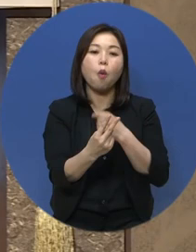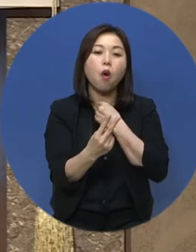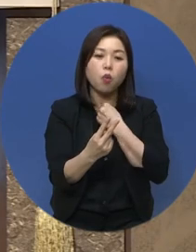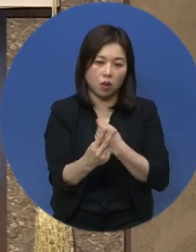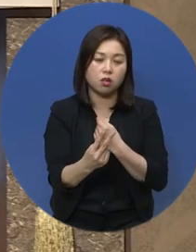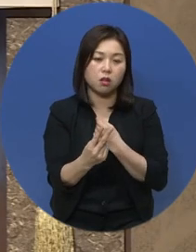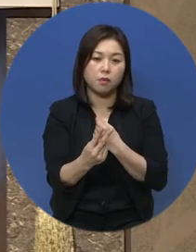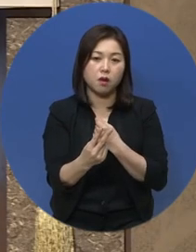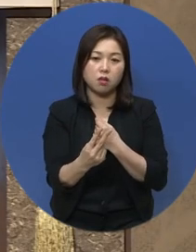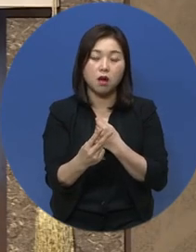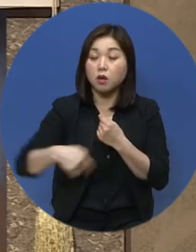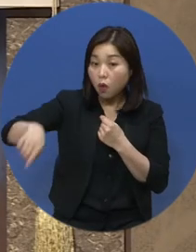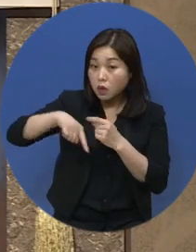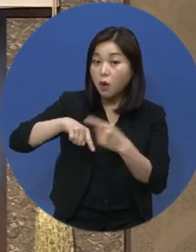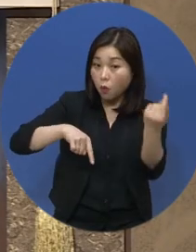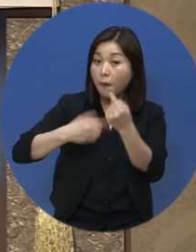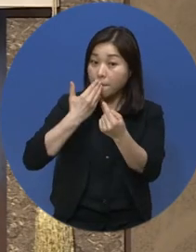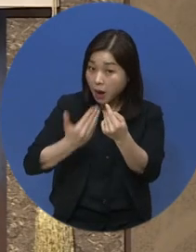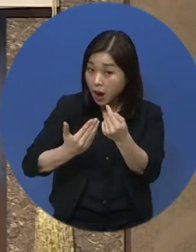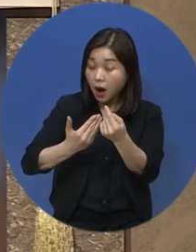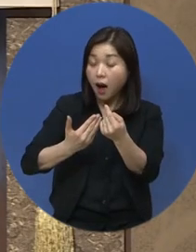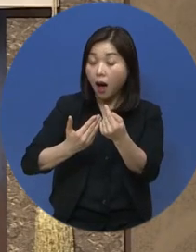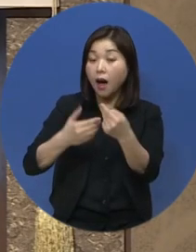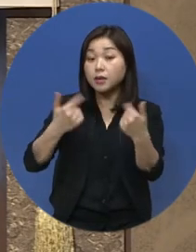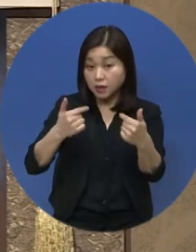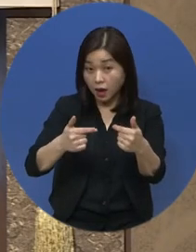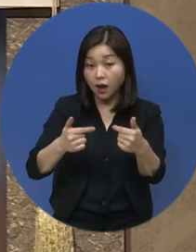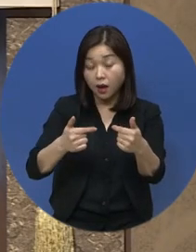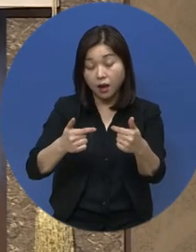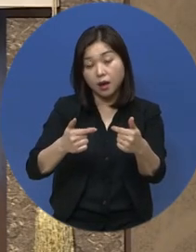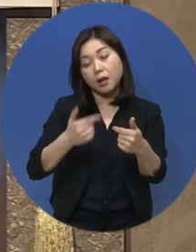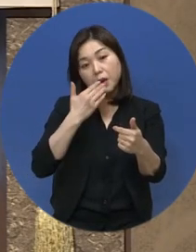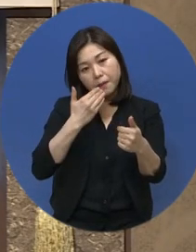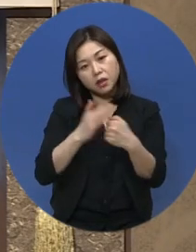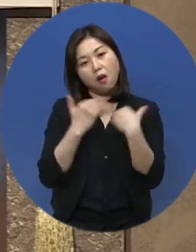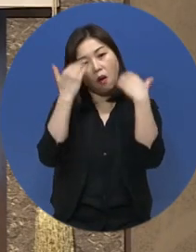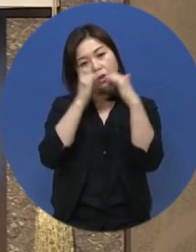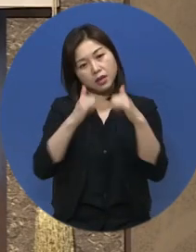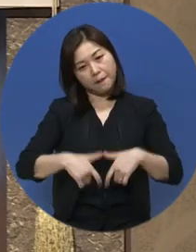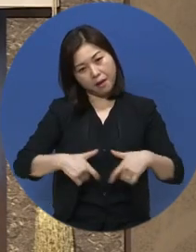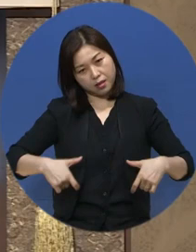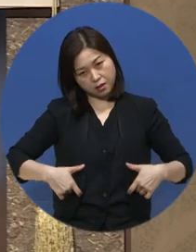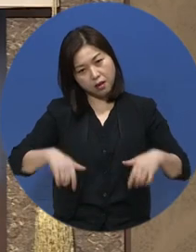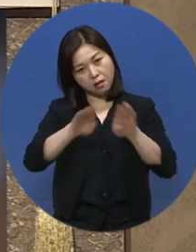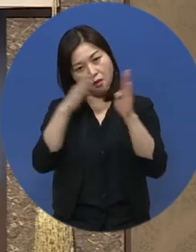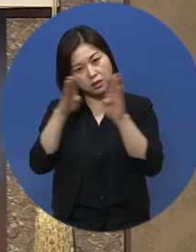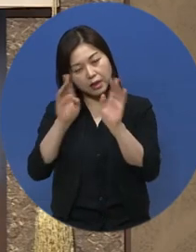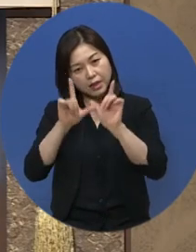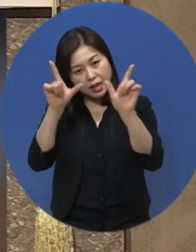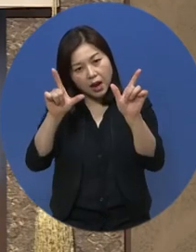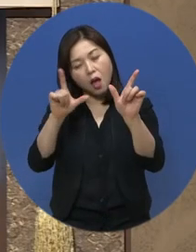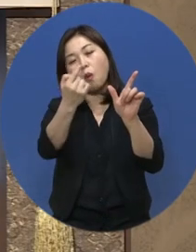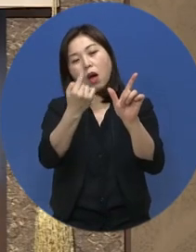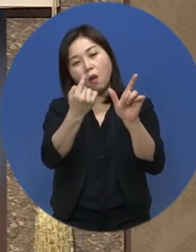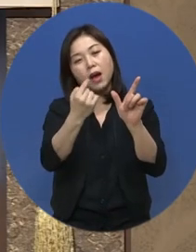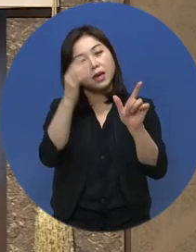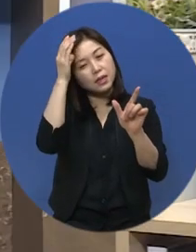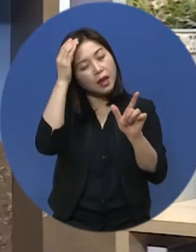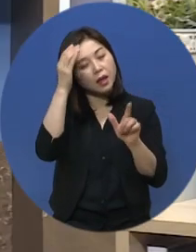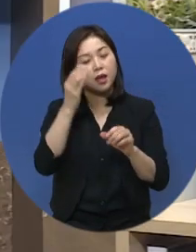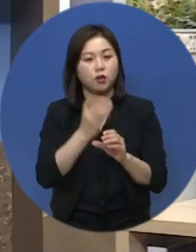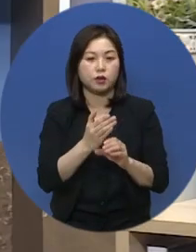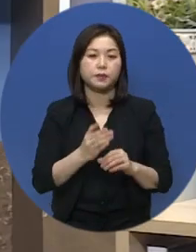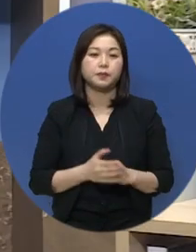너희가 이곳은 이용할 수 있어라고 좀 어른들이 배려심 있게 네. 아이들에게 장을 열어주는 오는 날이 있기를 기대하고 있습니다.